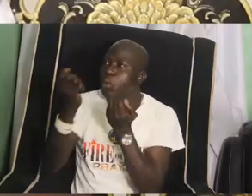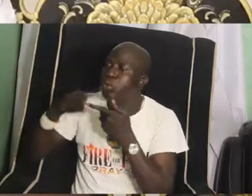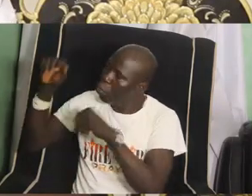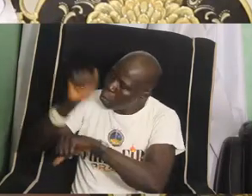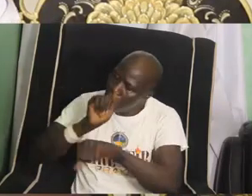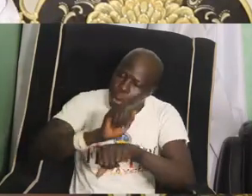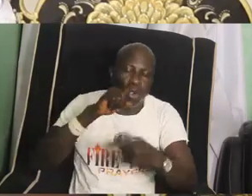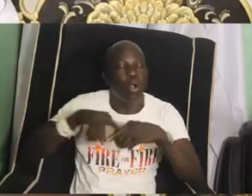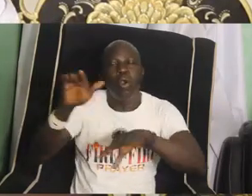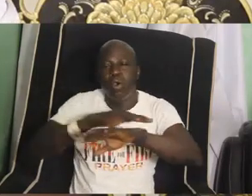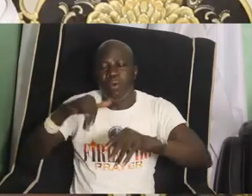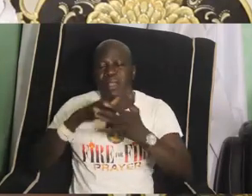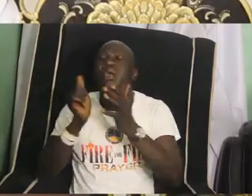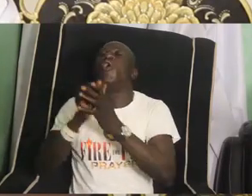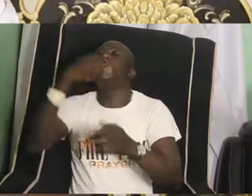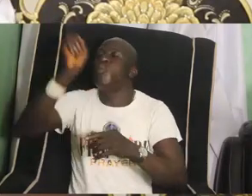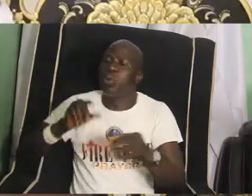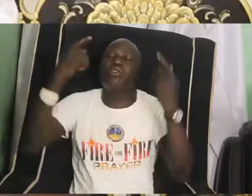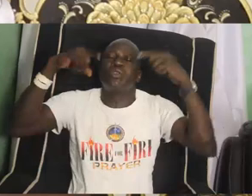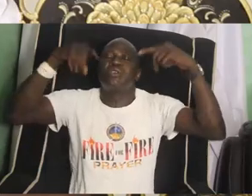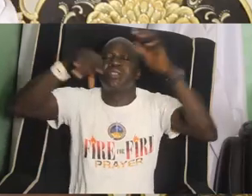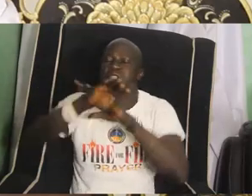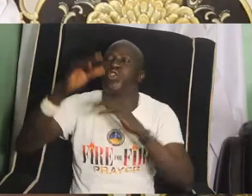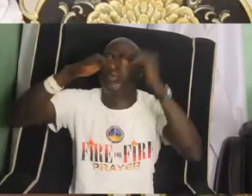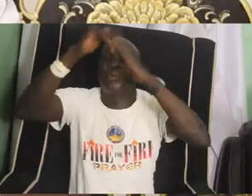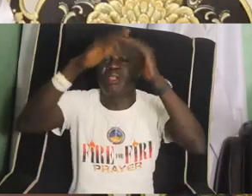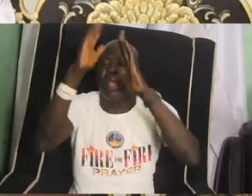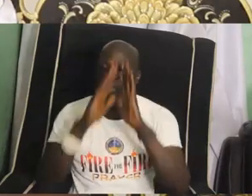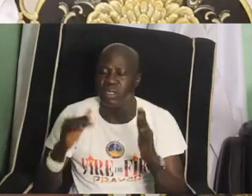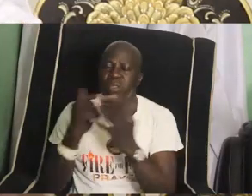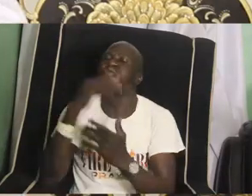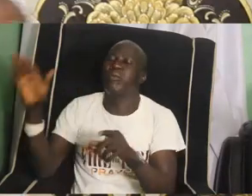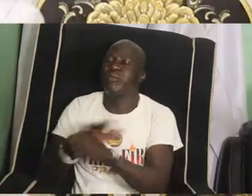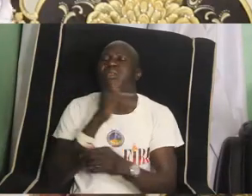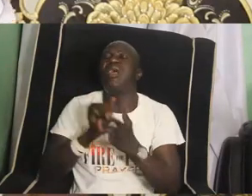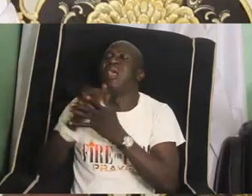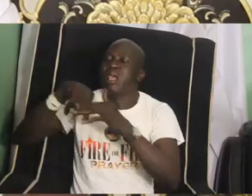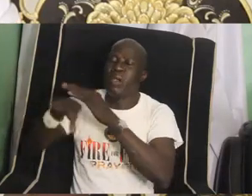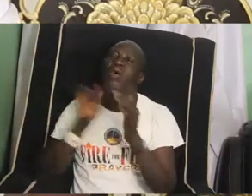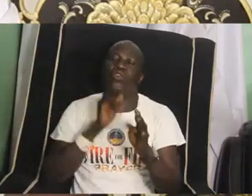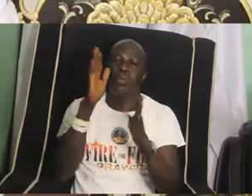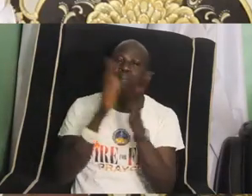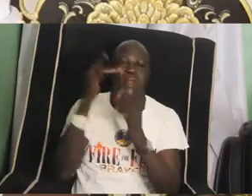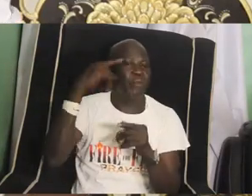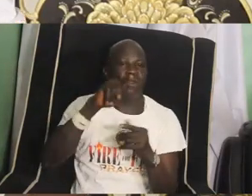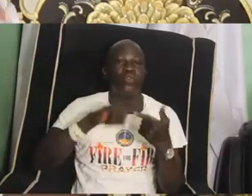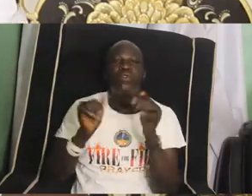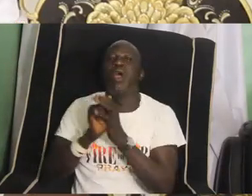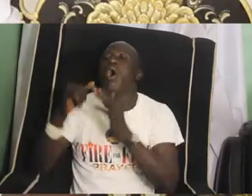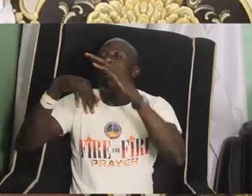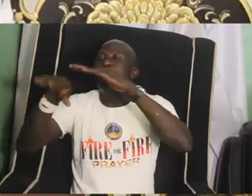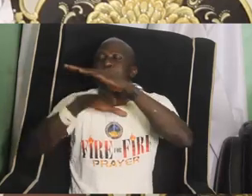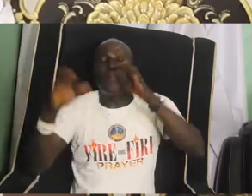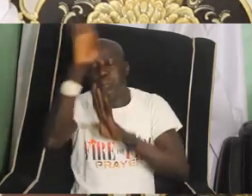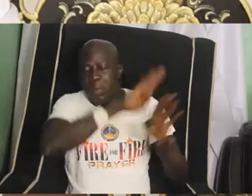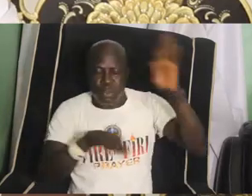lórí ẹ̀. Àfi kó o ní àṣeyọrí. Kó o kọ́ ilé yẹn ní àkọyọrí. Mo fẹ́ gbàdúrà fún yín lónìí. Ogun agbé òní ẹ̀ gbọ́dọ̀